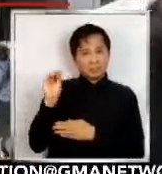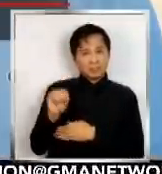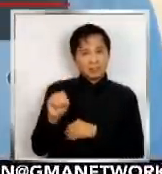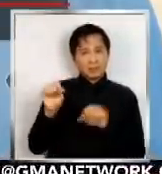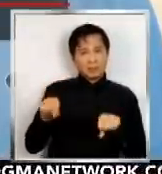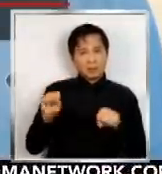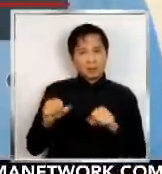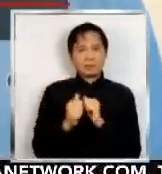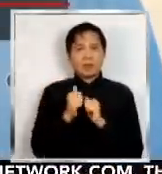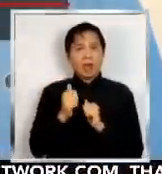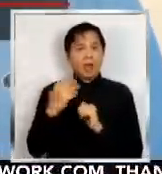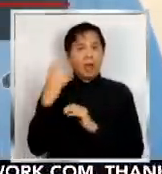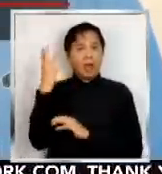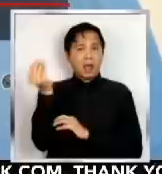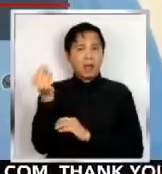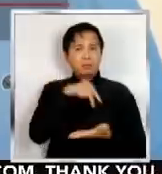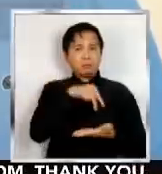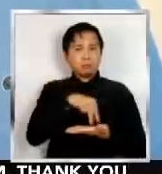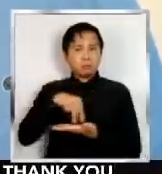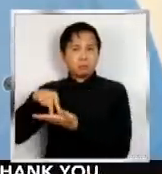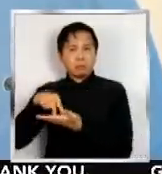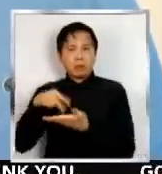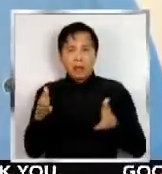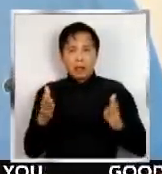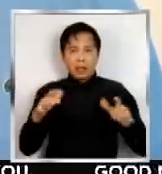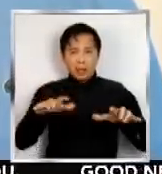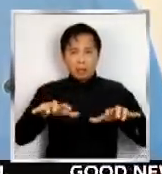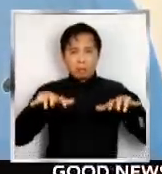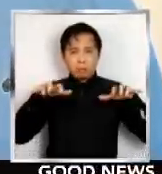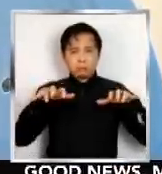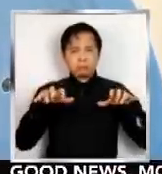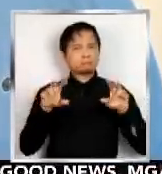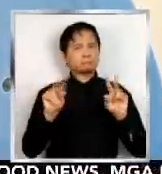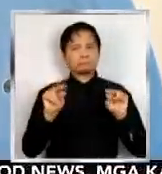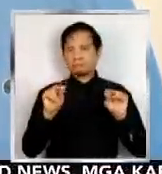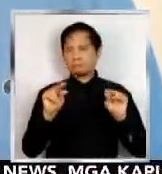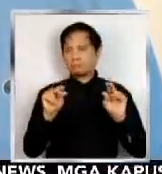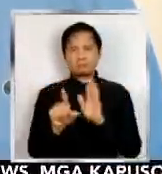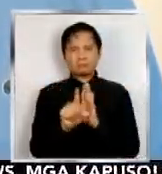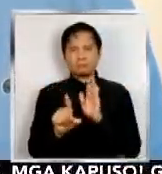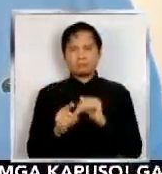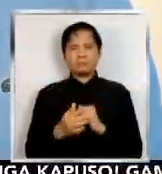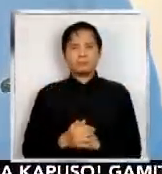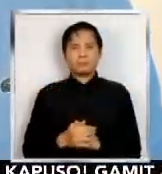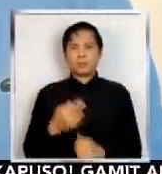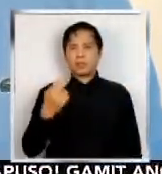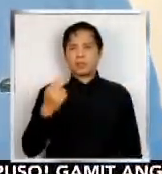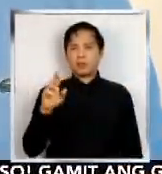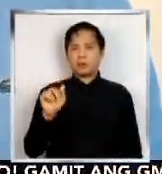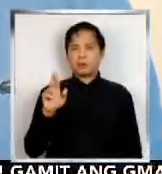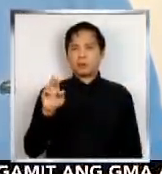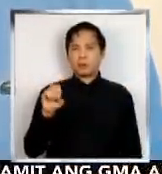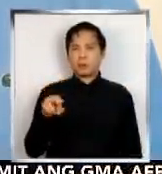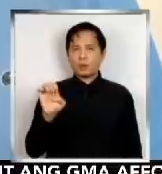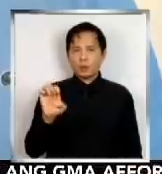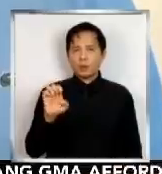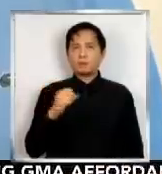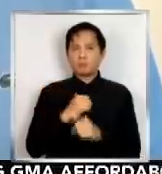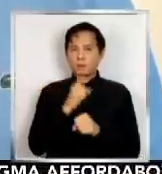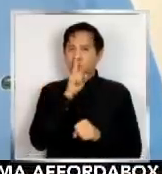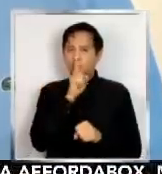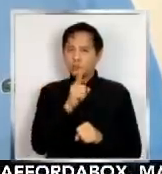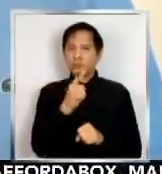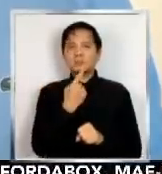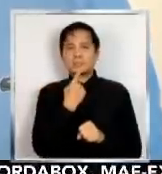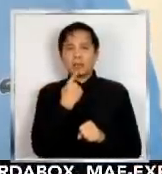venue. Sabi ni Presidential Spokesperson Harry Roque, para masiguro daw na masusunod ang 10% na maximum capacity, kailangan